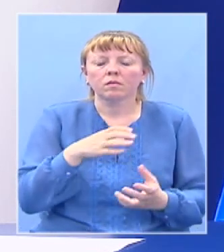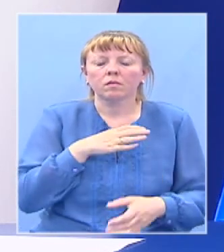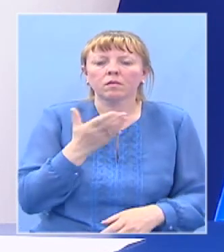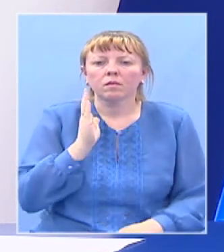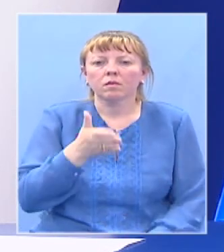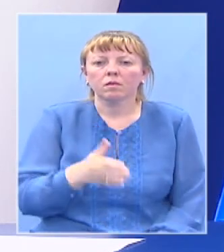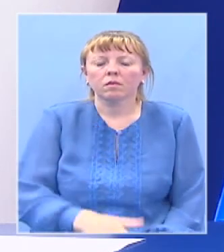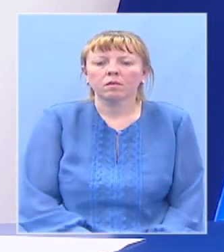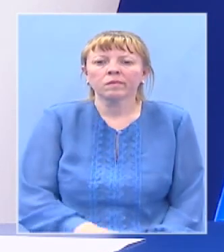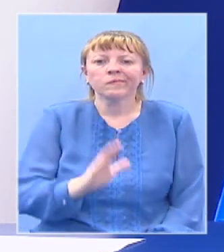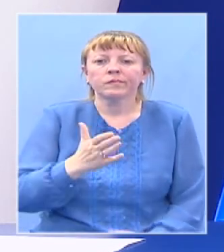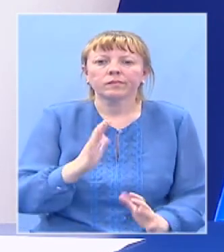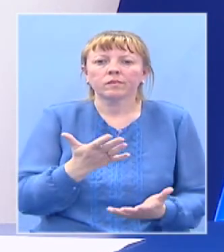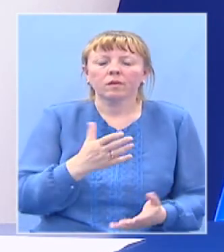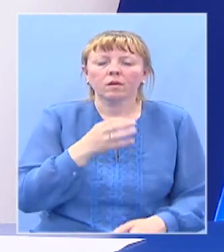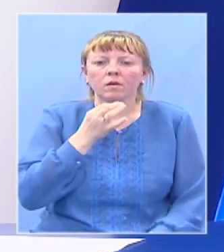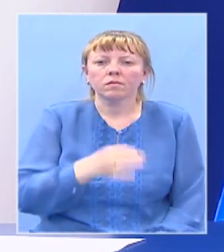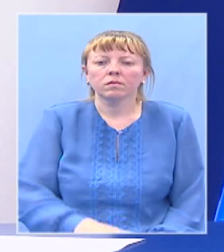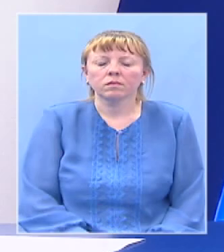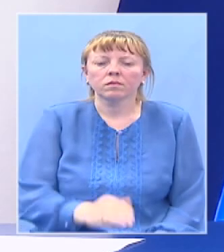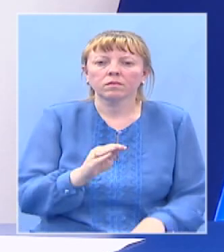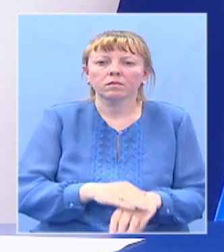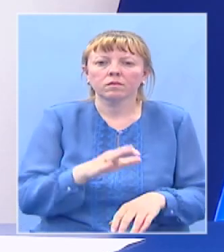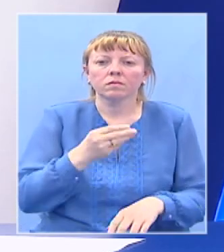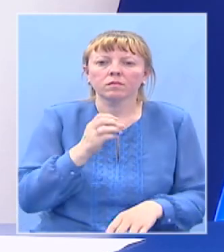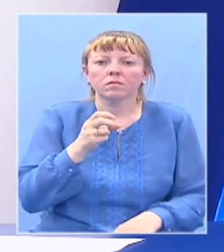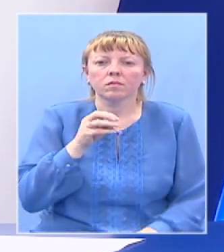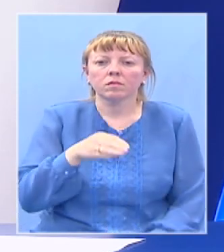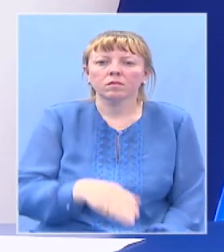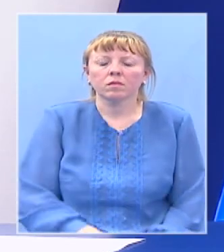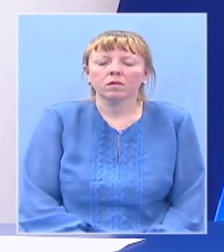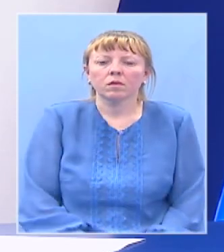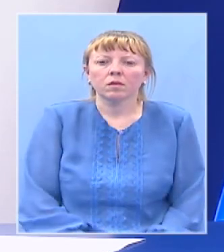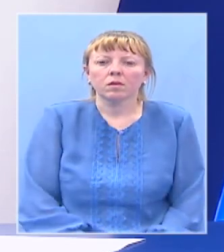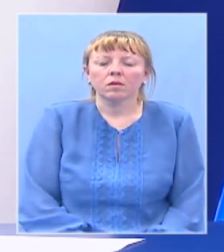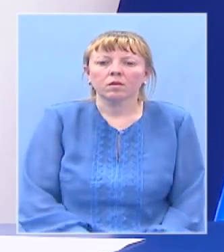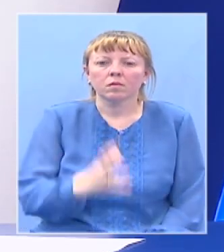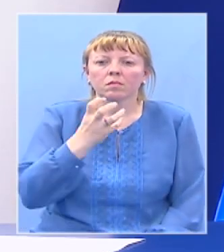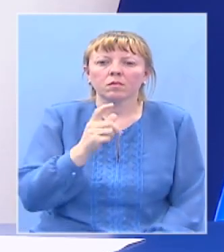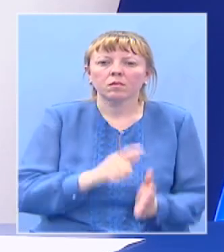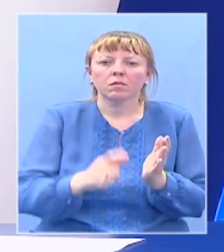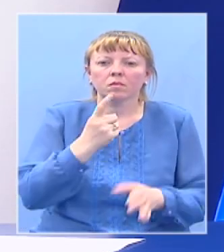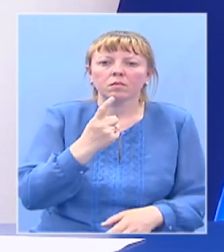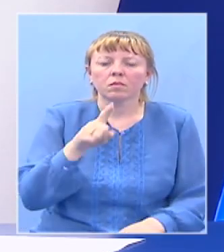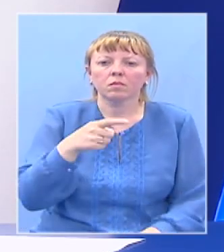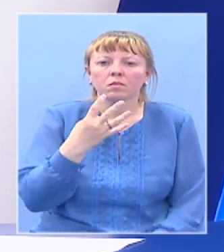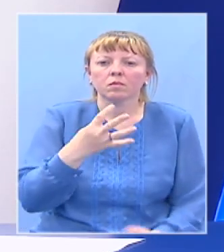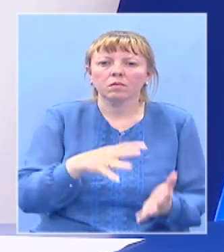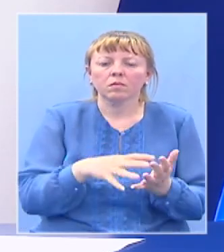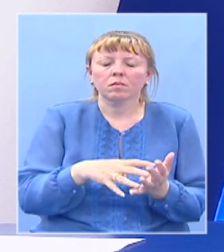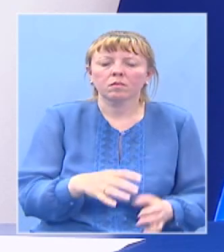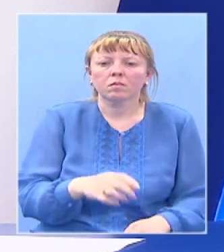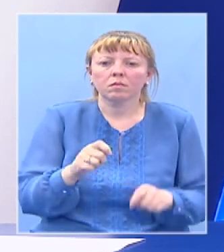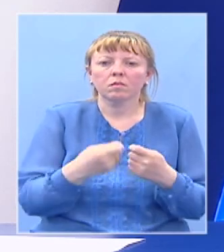дорога в случае если выявляется такой факт тогда грузо привлекается по статье 571 части де кодекса административных